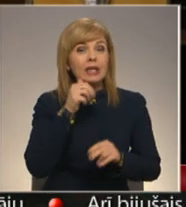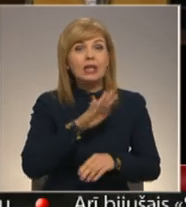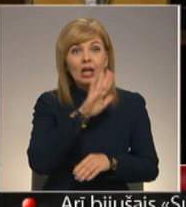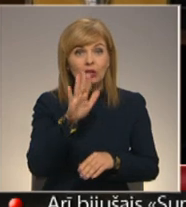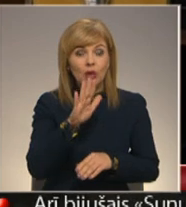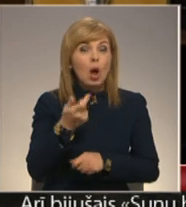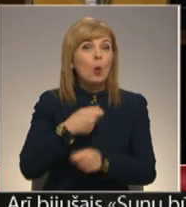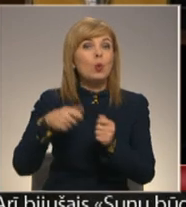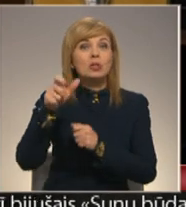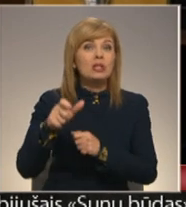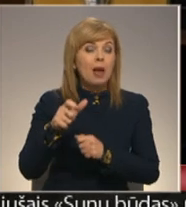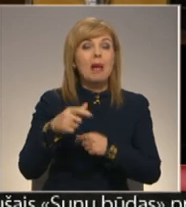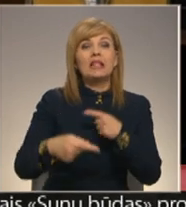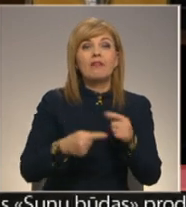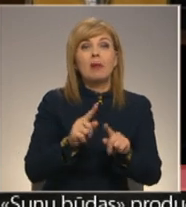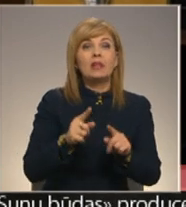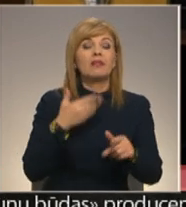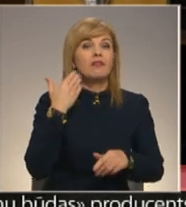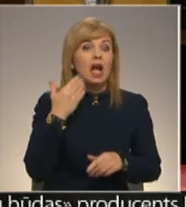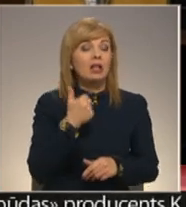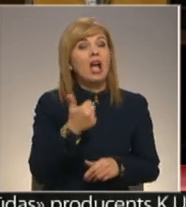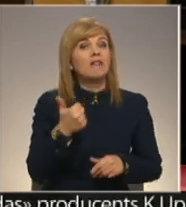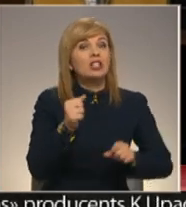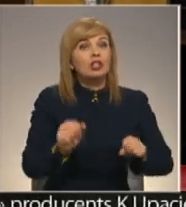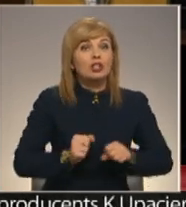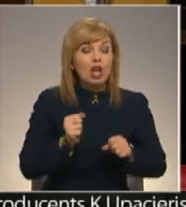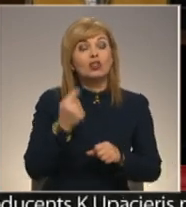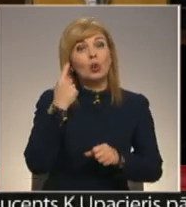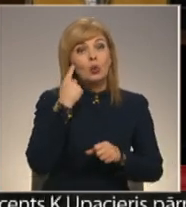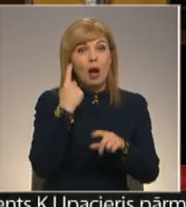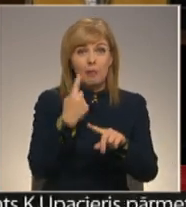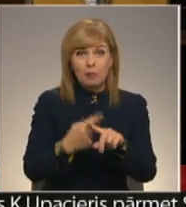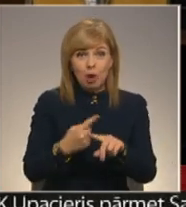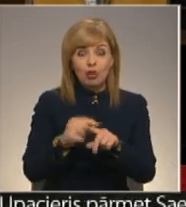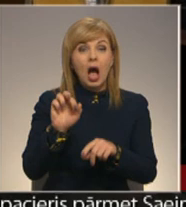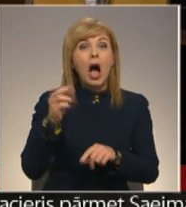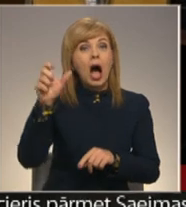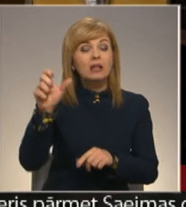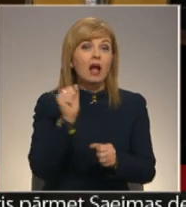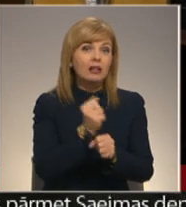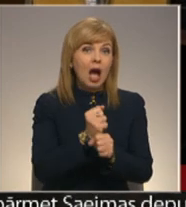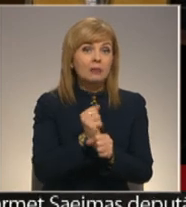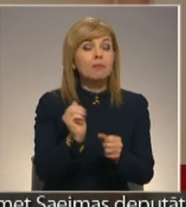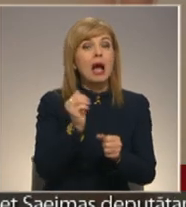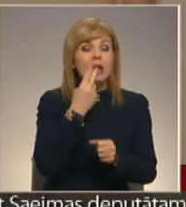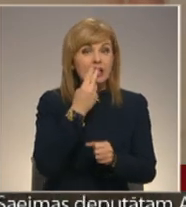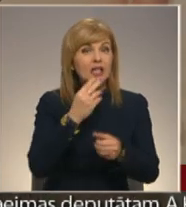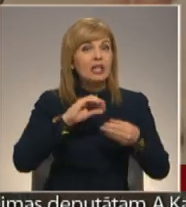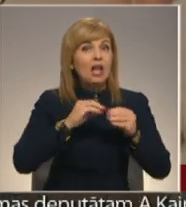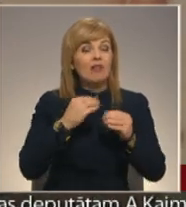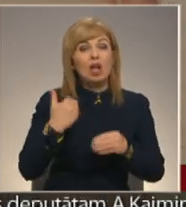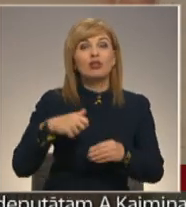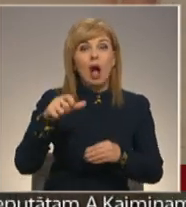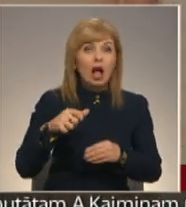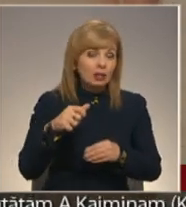par uzņēmēju nevienmēr ir viegli, tomēr viņš cenšoties domāt pozitīvi. Arta darbu ir pamanīt arī kuldīdznieki, uzņēmēja